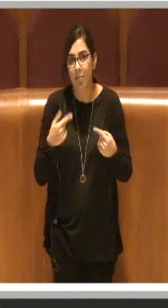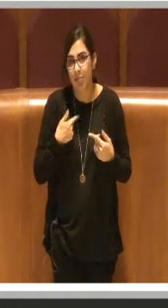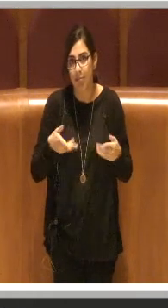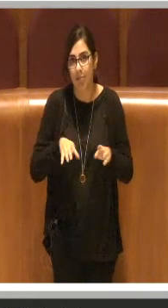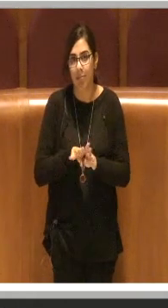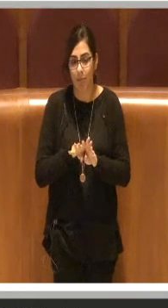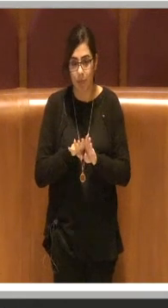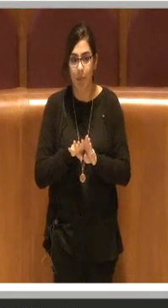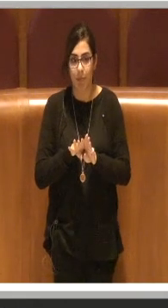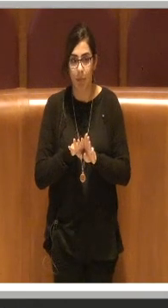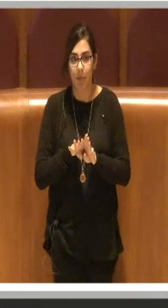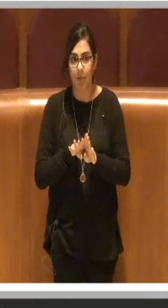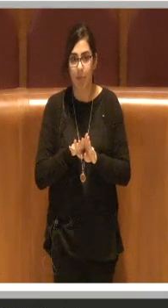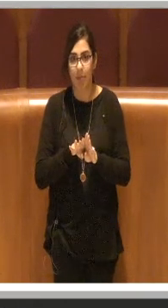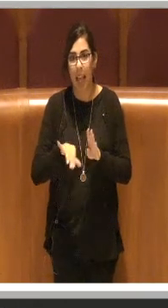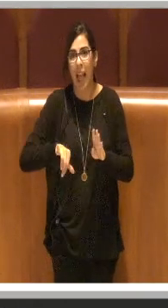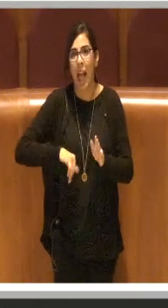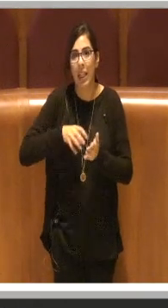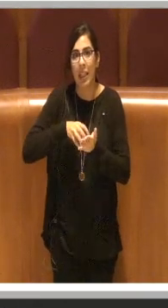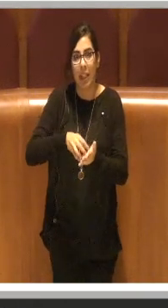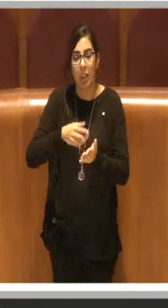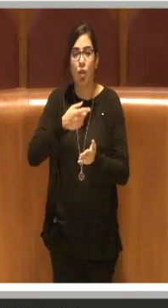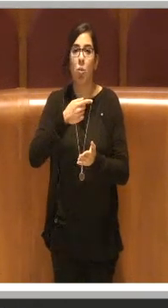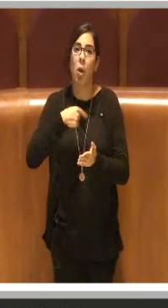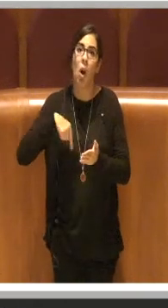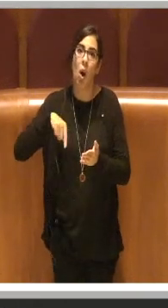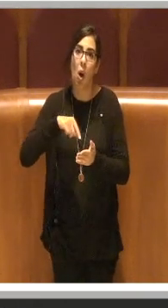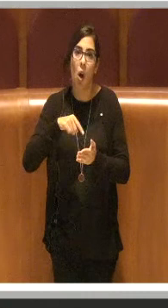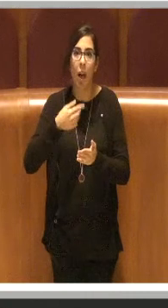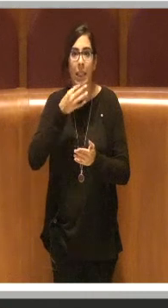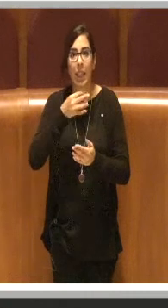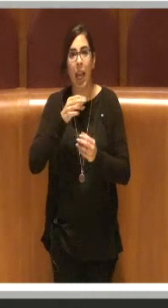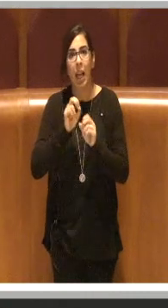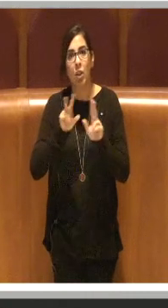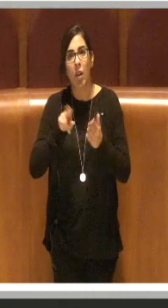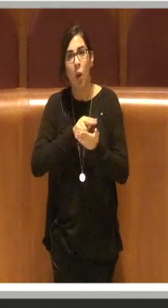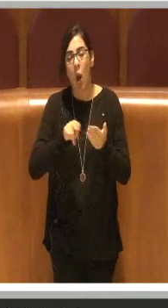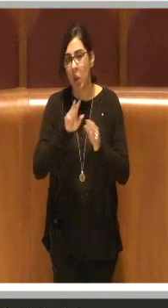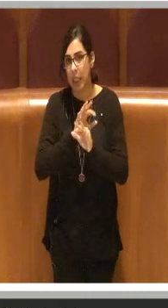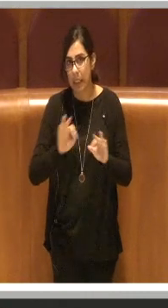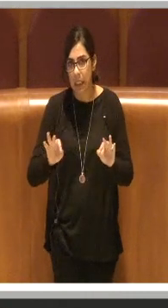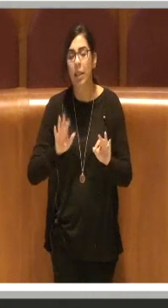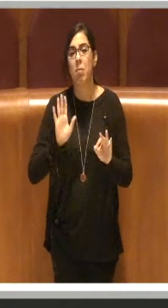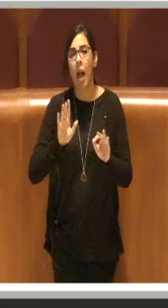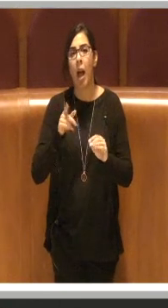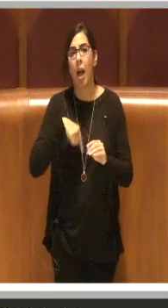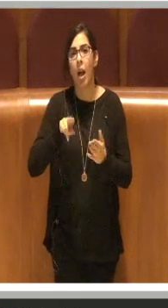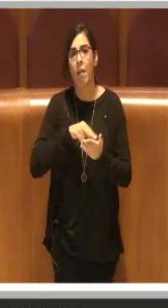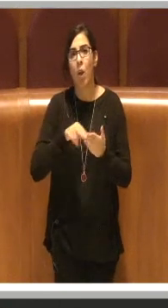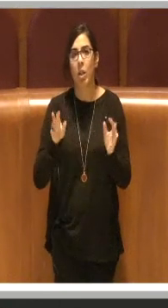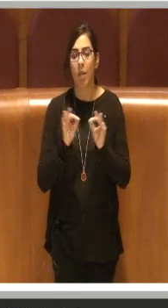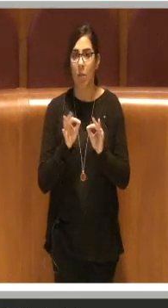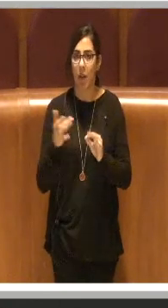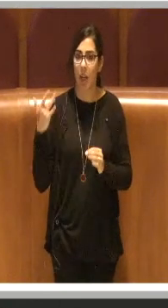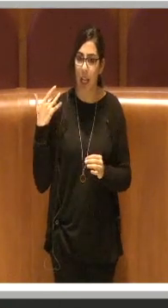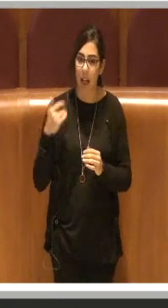e anticipo, non interverrò in dichiarazione di voto, il voto favorevole del gruppo Movimento 5 Stelle. Grazie. Grazie